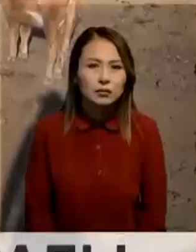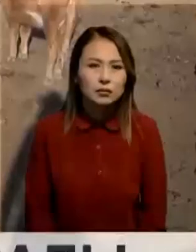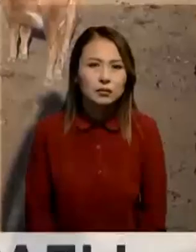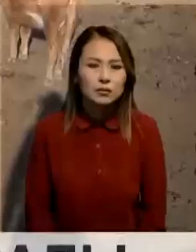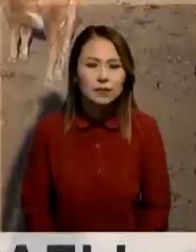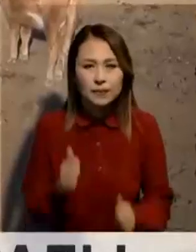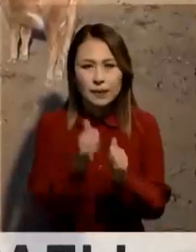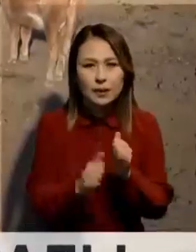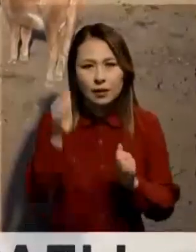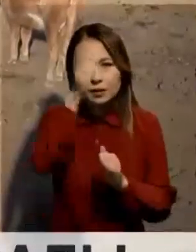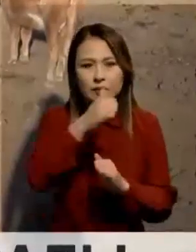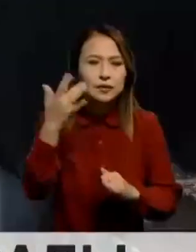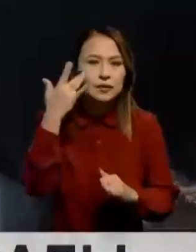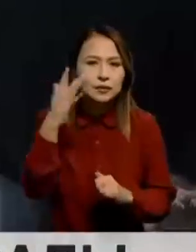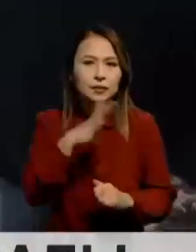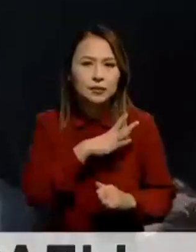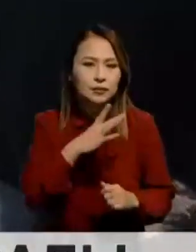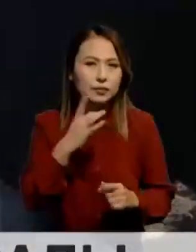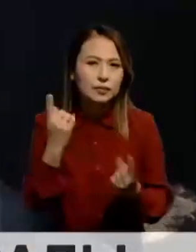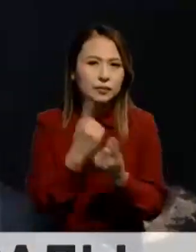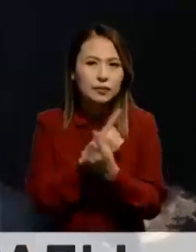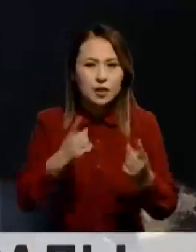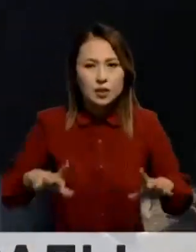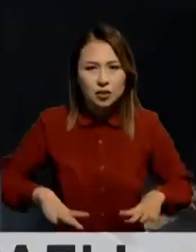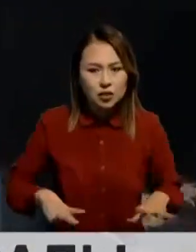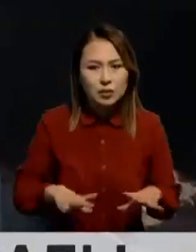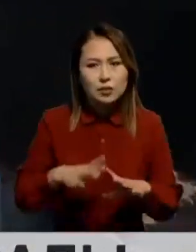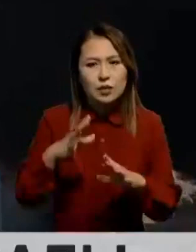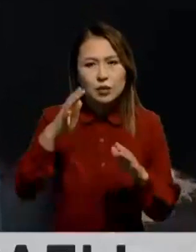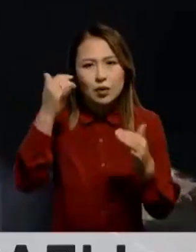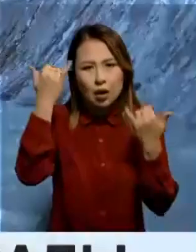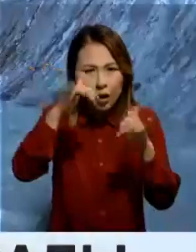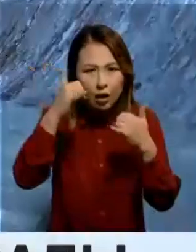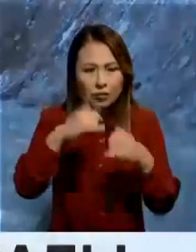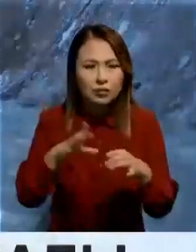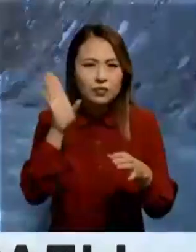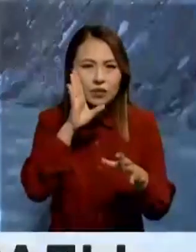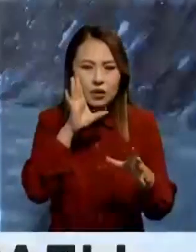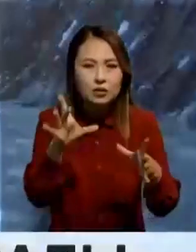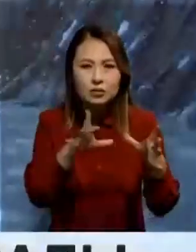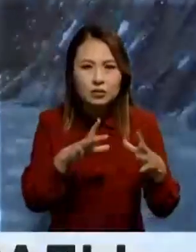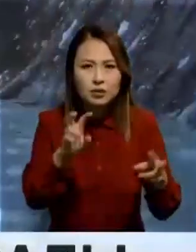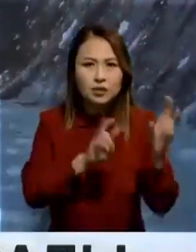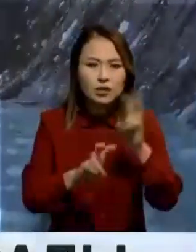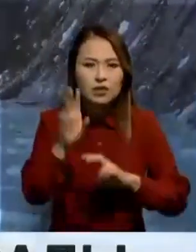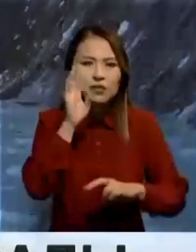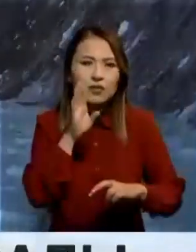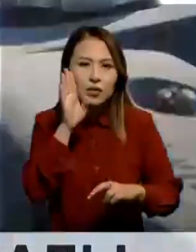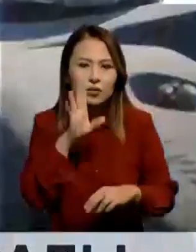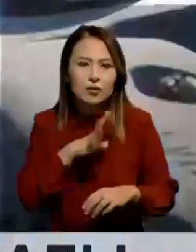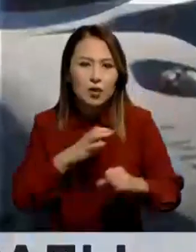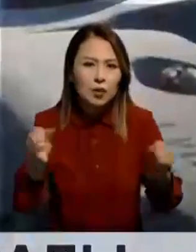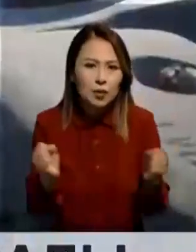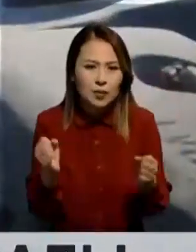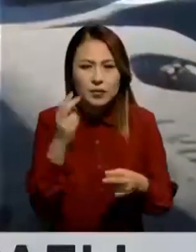Жылда осы уақытта көп қардан сусыны қанып, тебінде жататын жылқы мен сиыр қазір құдықты жағалап өрістей алмайды. Себебі қырда су жоқ. Ал аязбен алысып мал